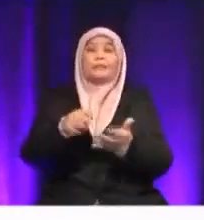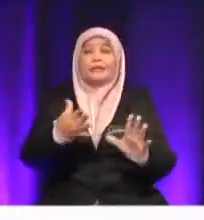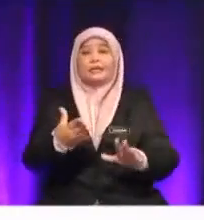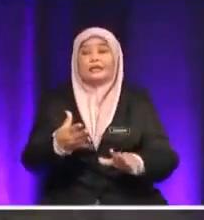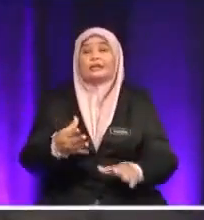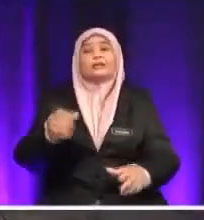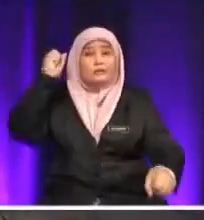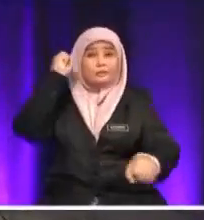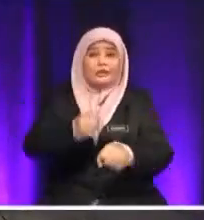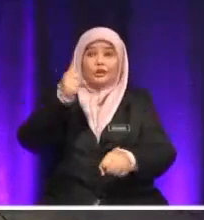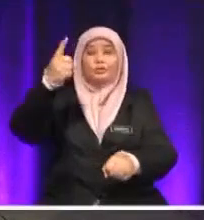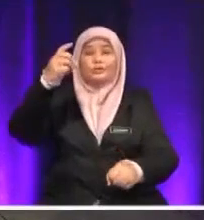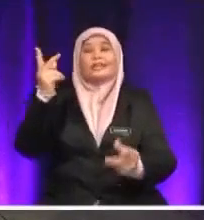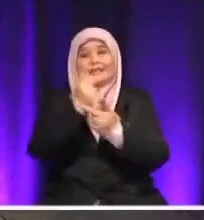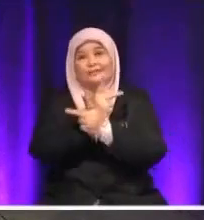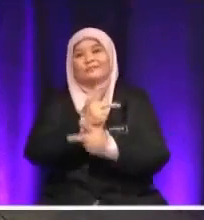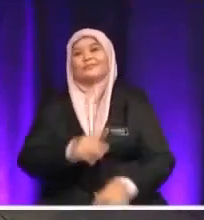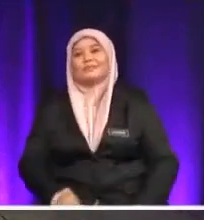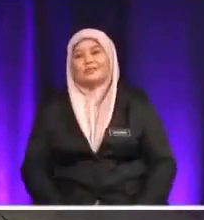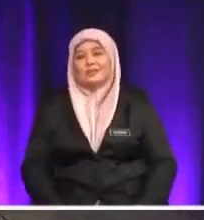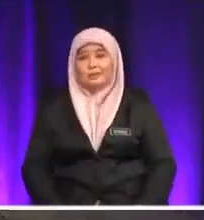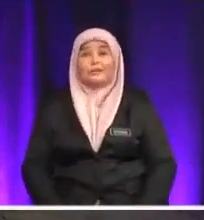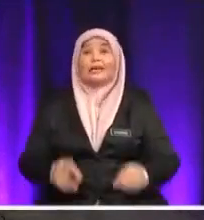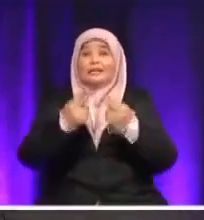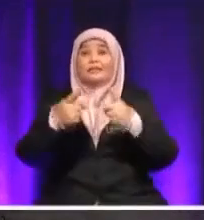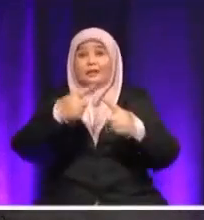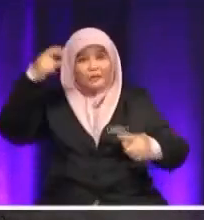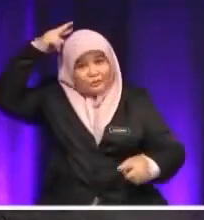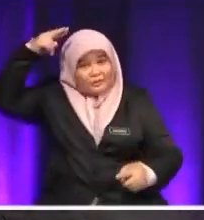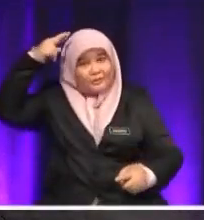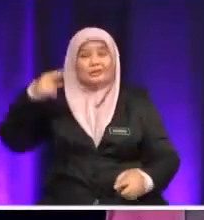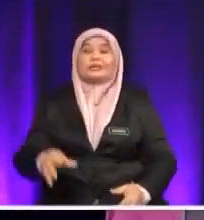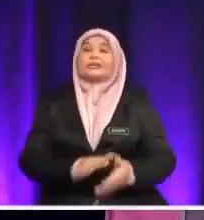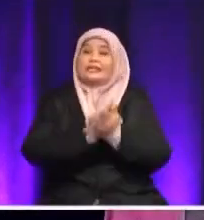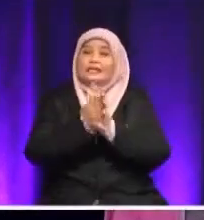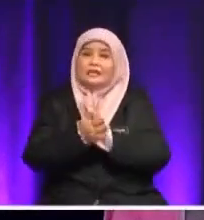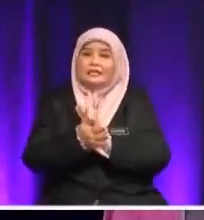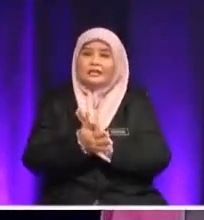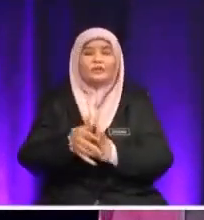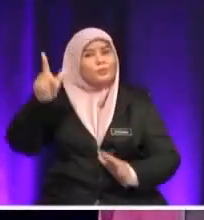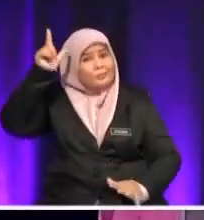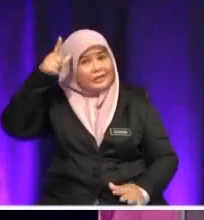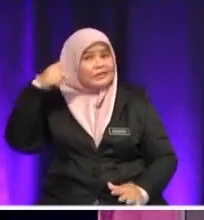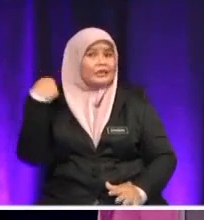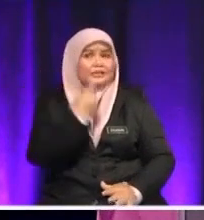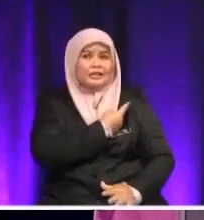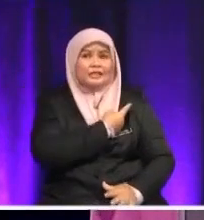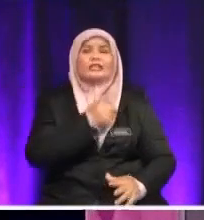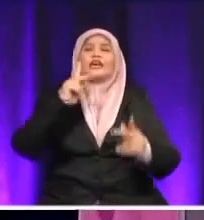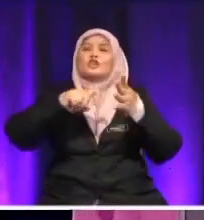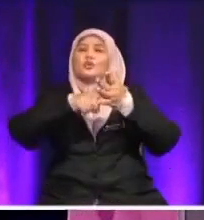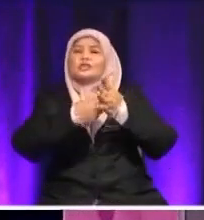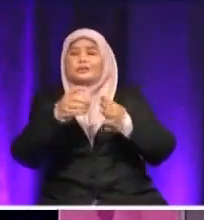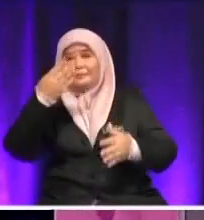ialah hadis daripada hadis Rasulullah sallallahu alaihi wasallam. Jadi Hakim, kita ada kata kunci